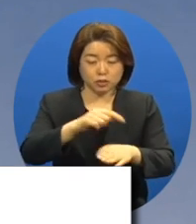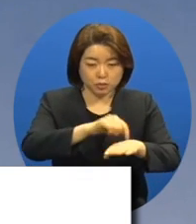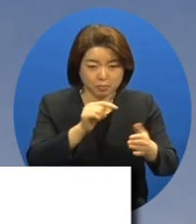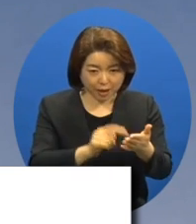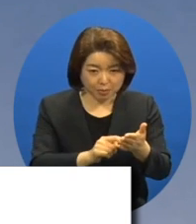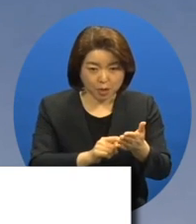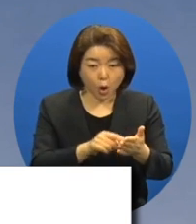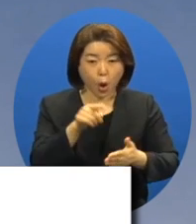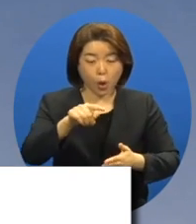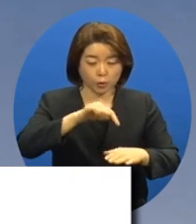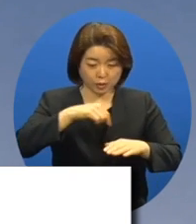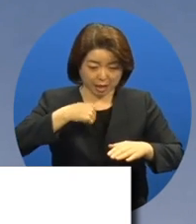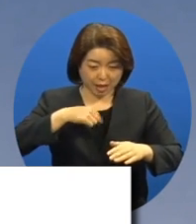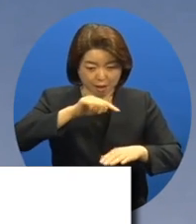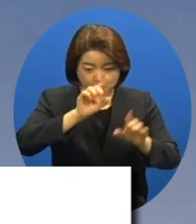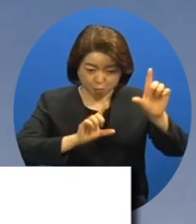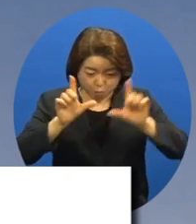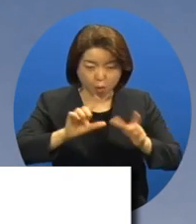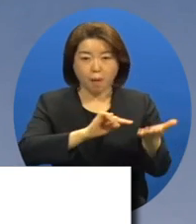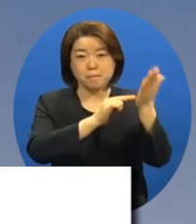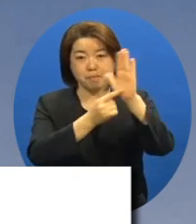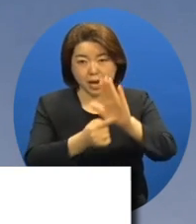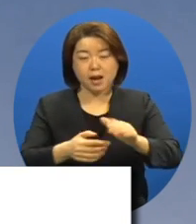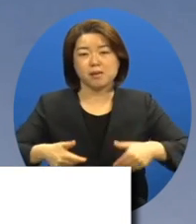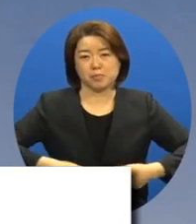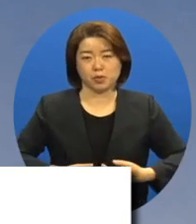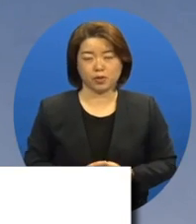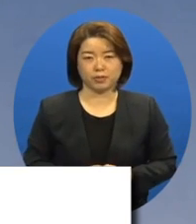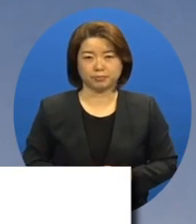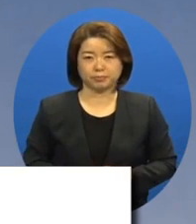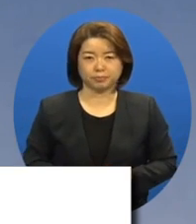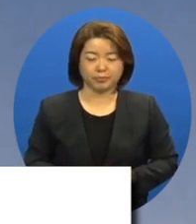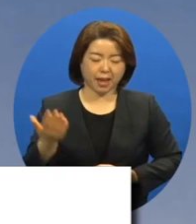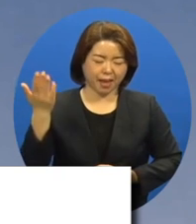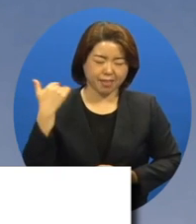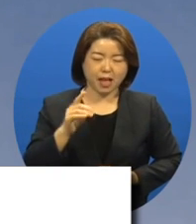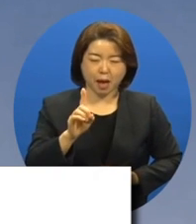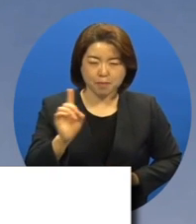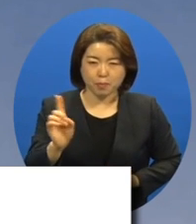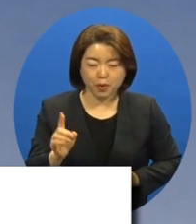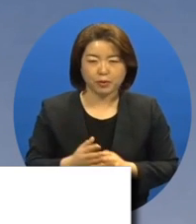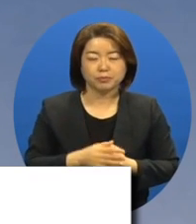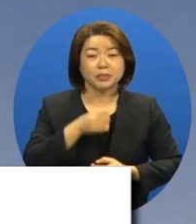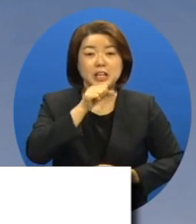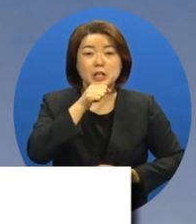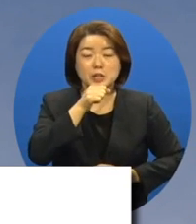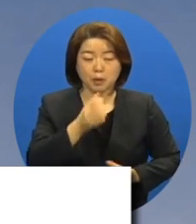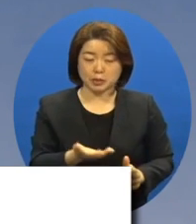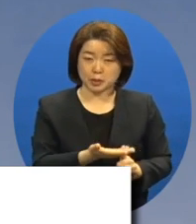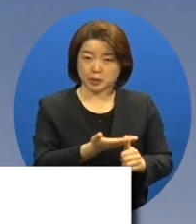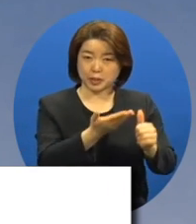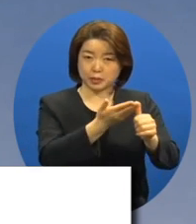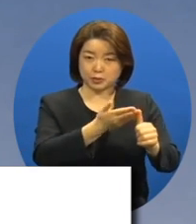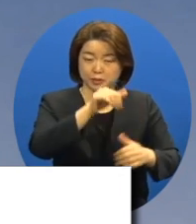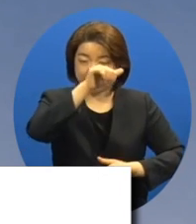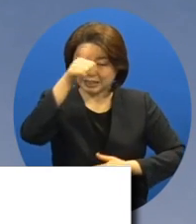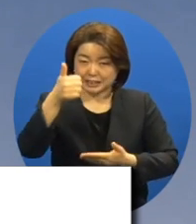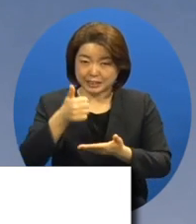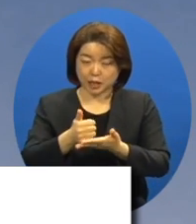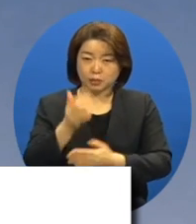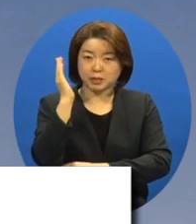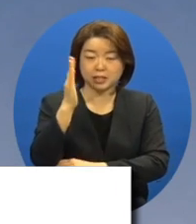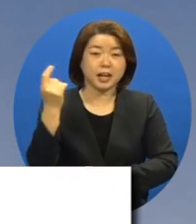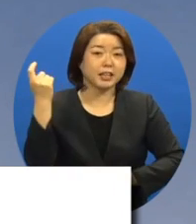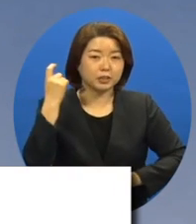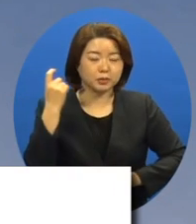속에서 드러나야 하는 것입니다 한번은 염소를 기르는 장로님 이야기를 듣고 참